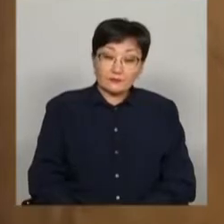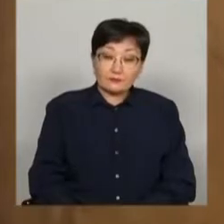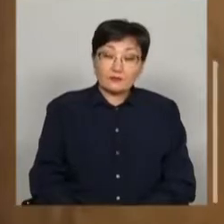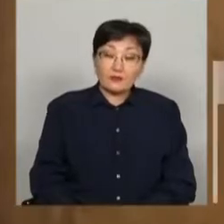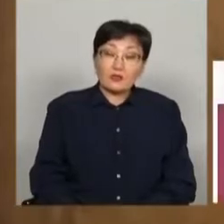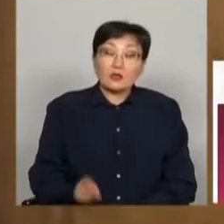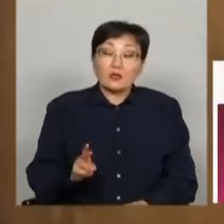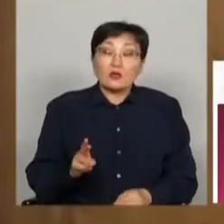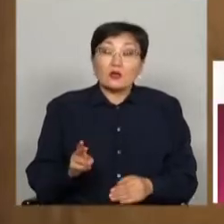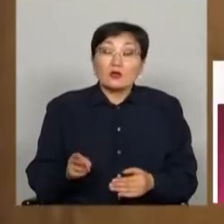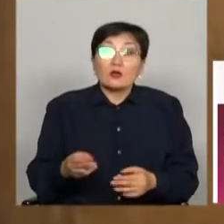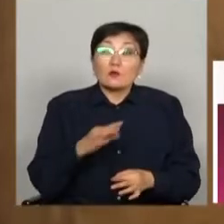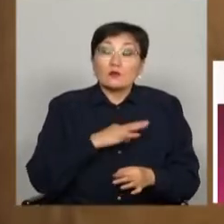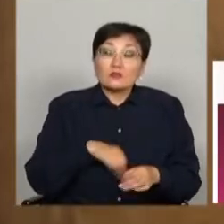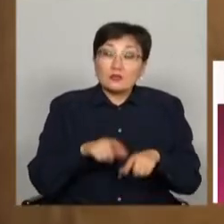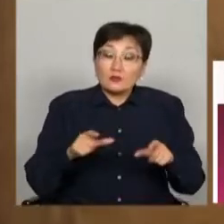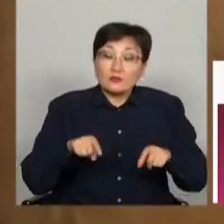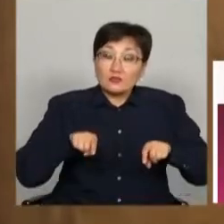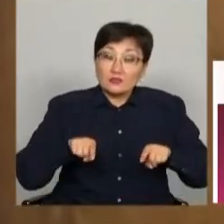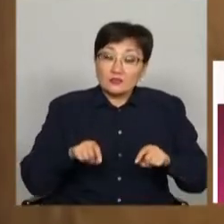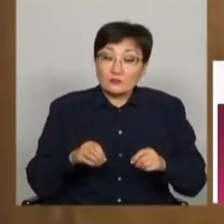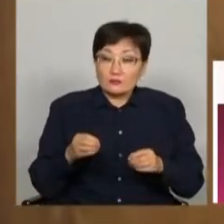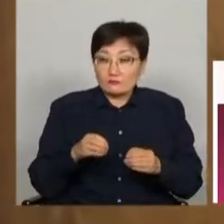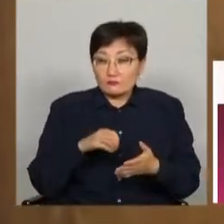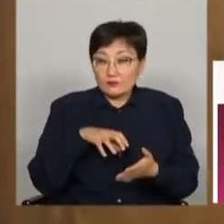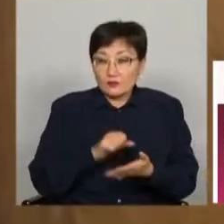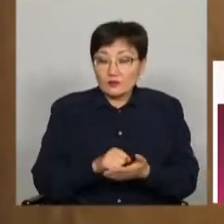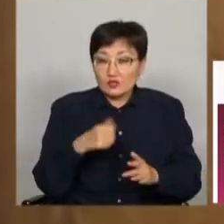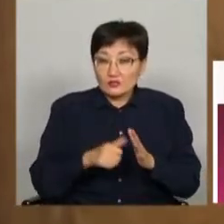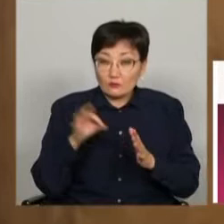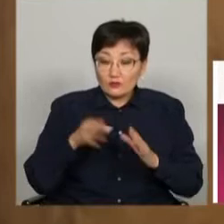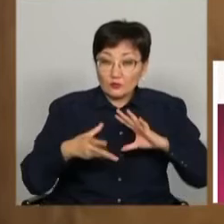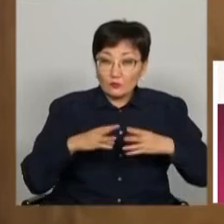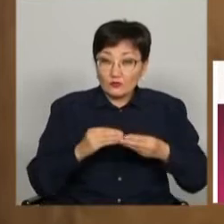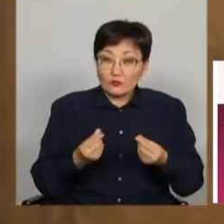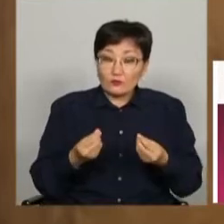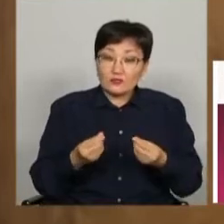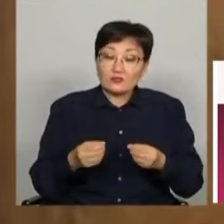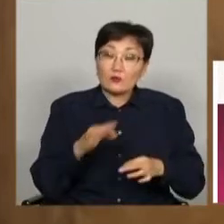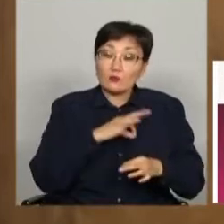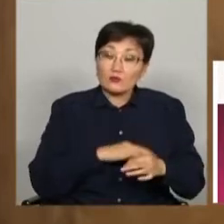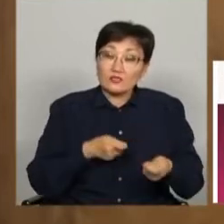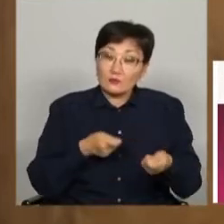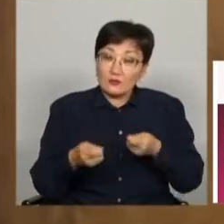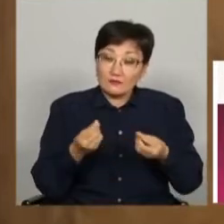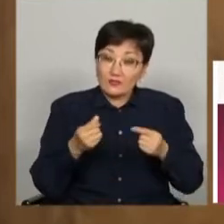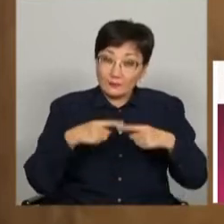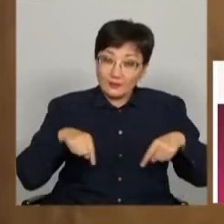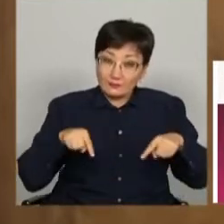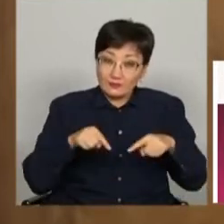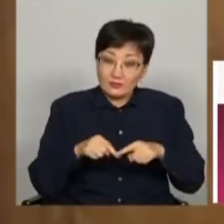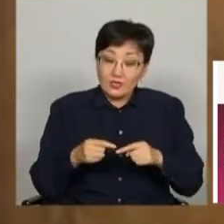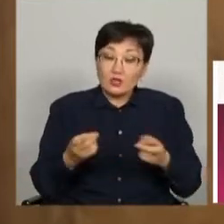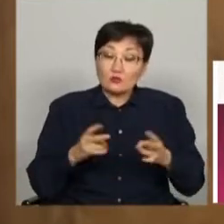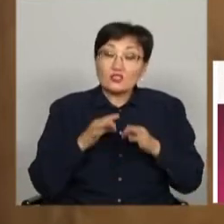Вместе с тем, при выводе дохода с клиентов удерживается 16% от общей суммы в пользу организаторов финансовой пирамиды.